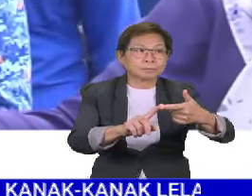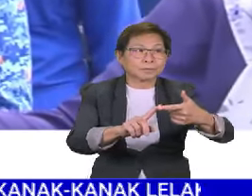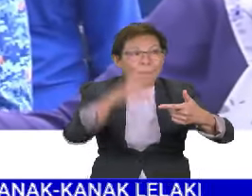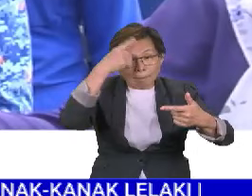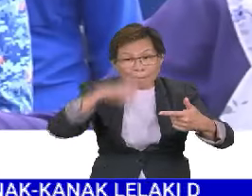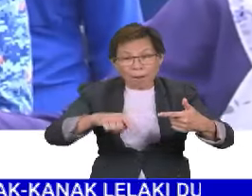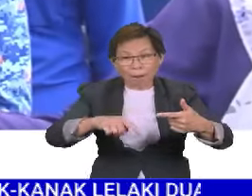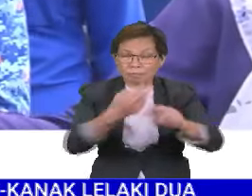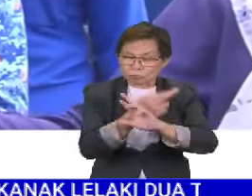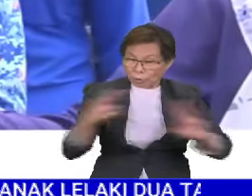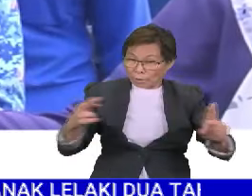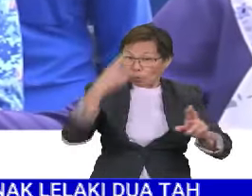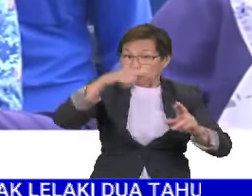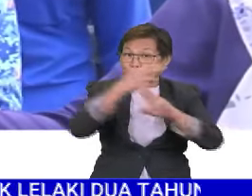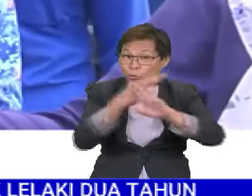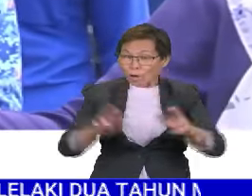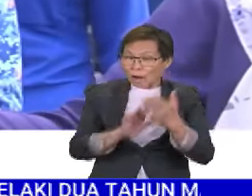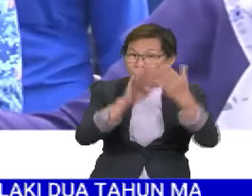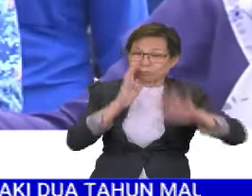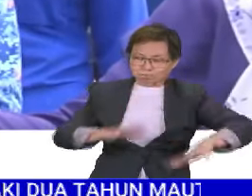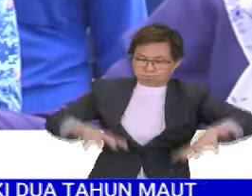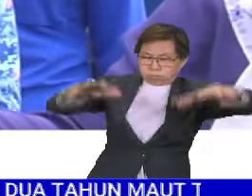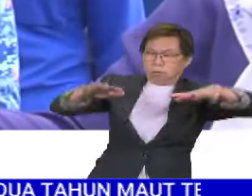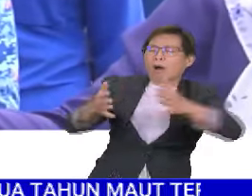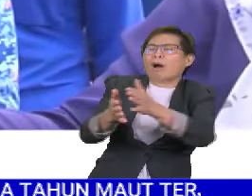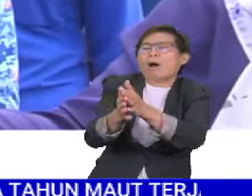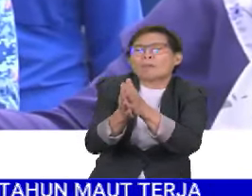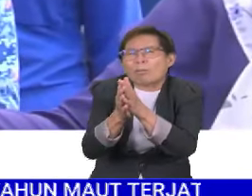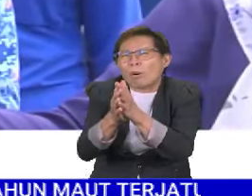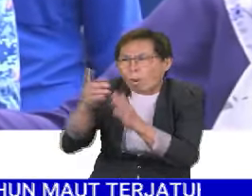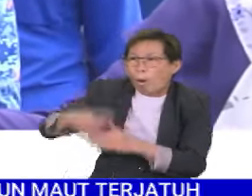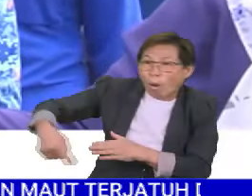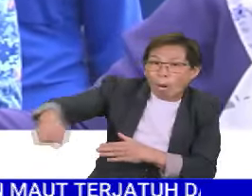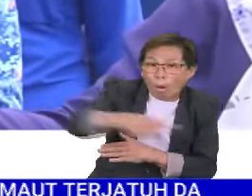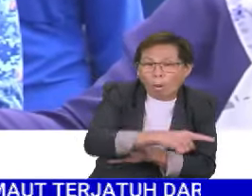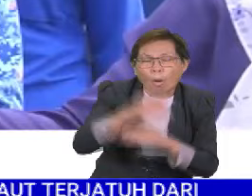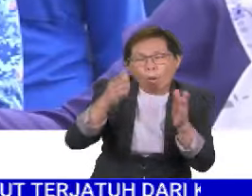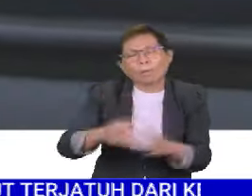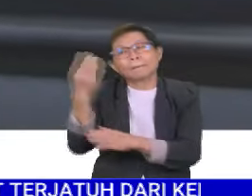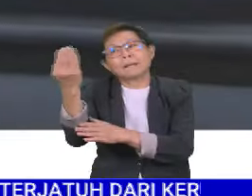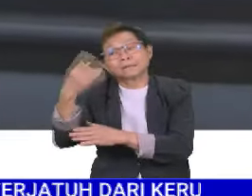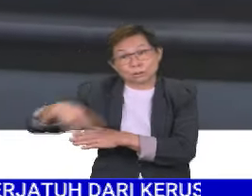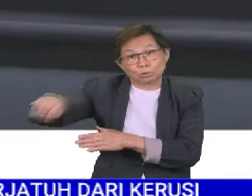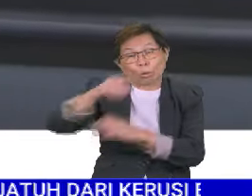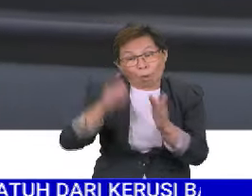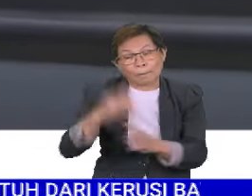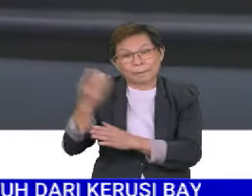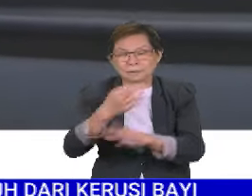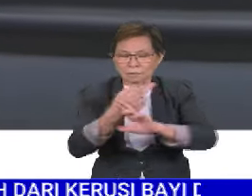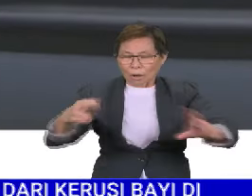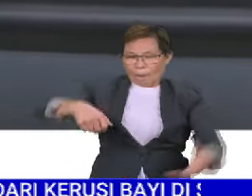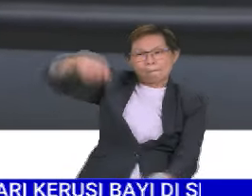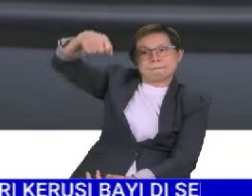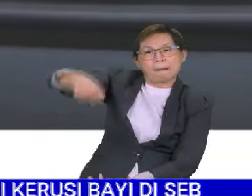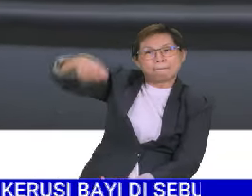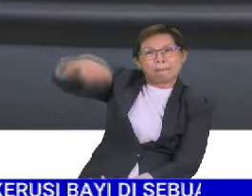bagi kesiapsiagaan untuk menghadapi bencana ni, mohon kepada semua orang awam sediakan sepatu bag,